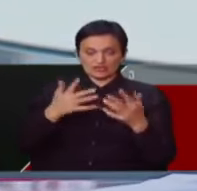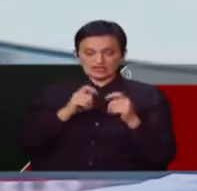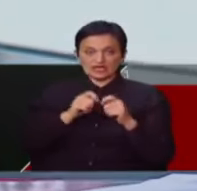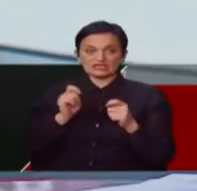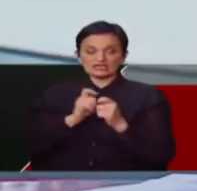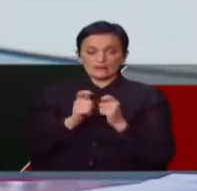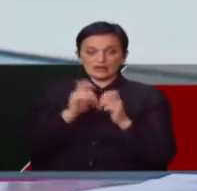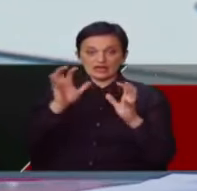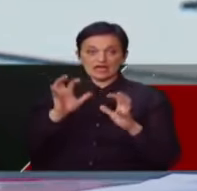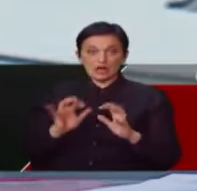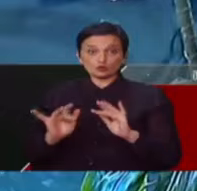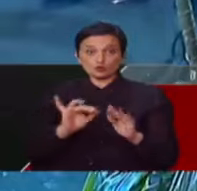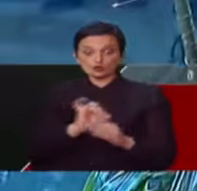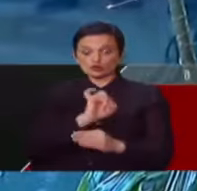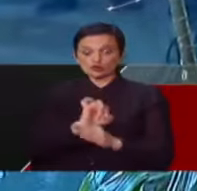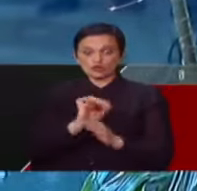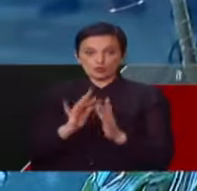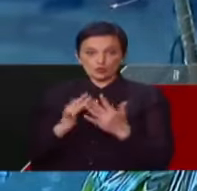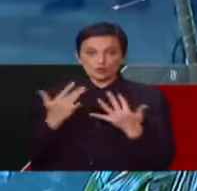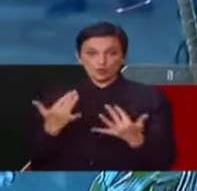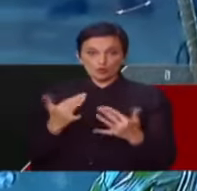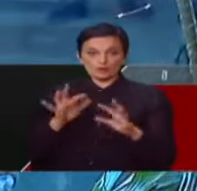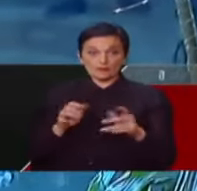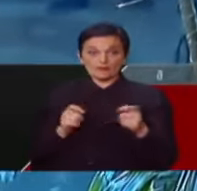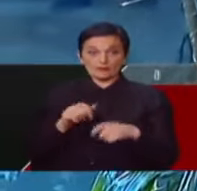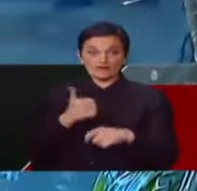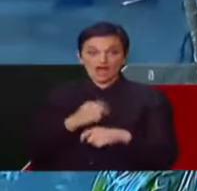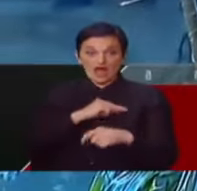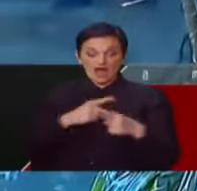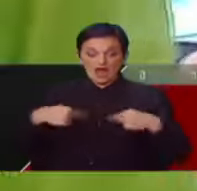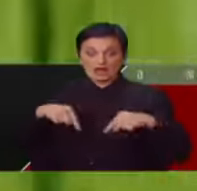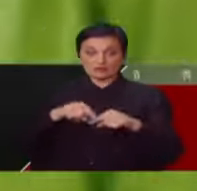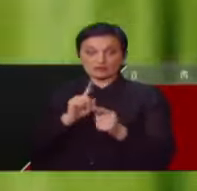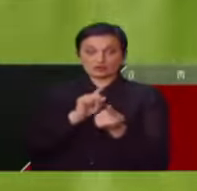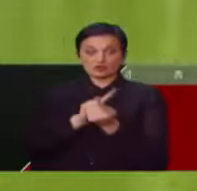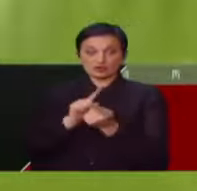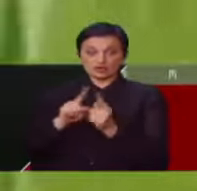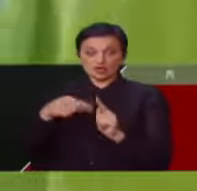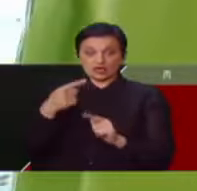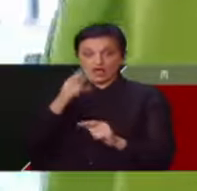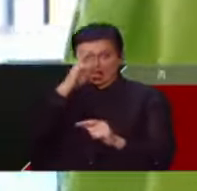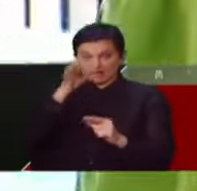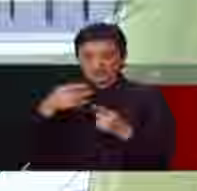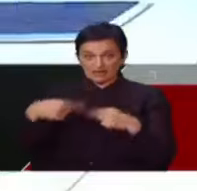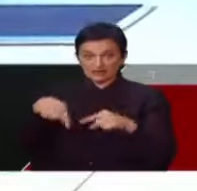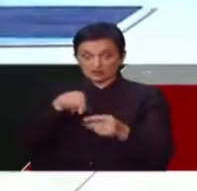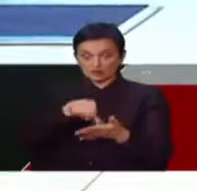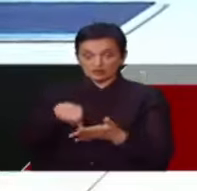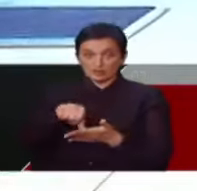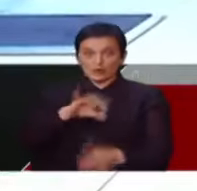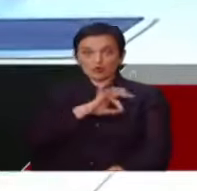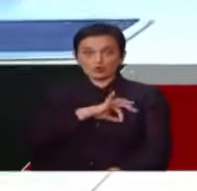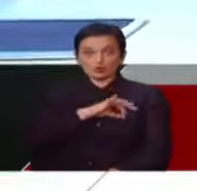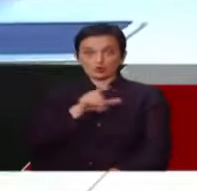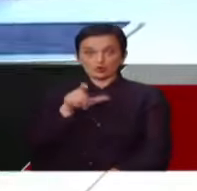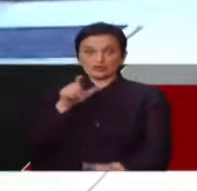დაფინანსების შესახებ კანონის მოქმედების შეჩერებას მოითხოვენ. პრეზიდენტის ადმინისტრაციაში გამართული შეხვედრის შემდეგ მესამე სექტორის წარმომადგენლებმა და